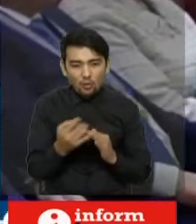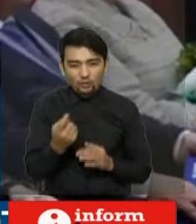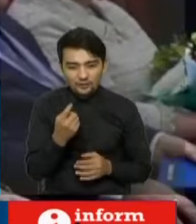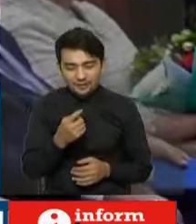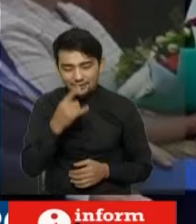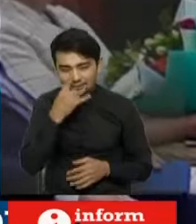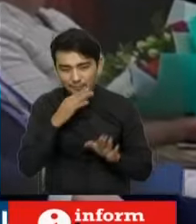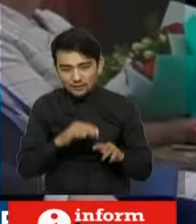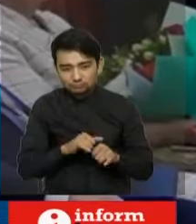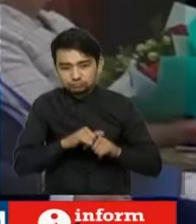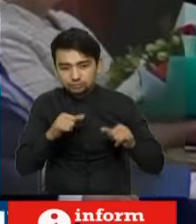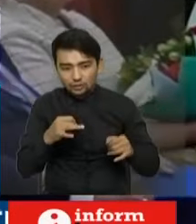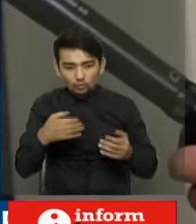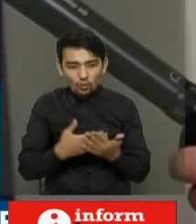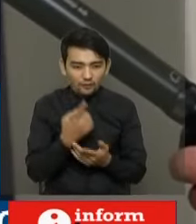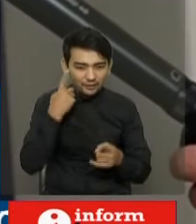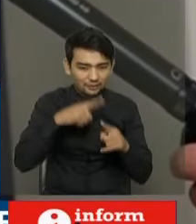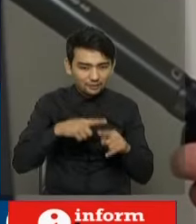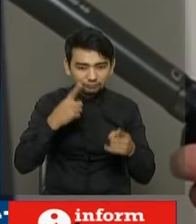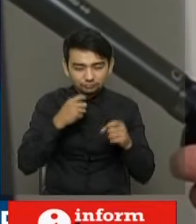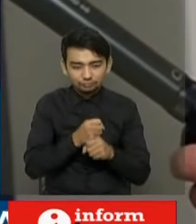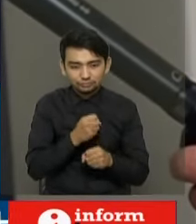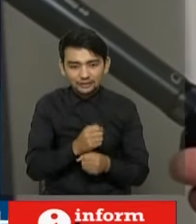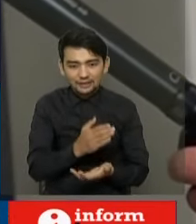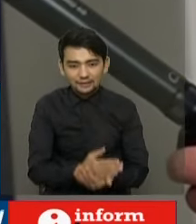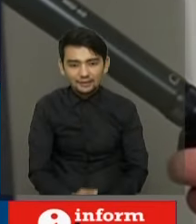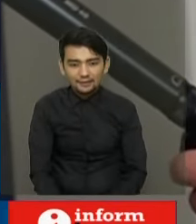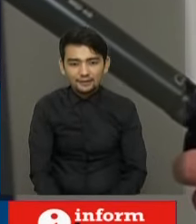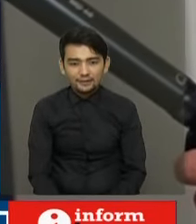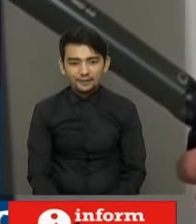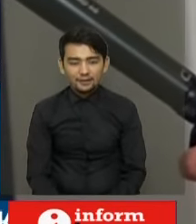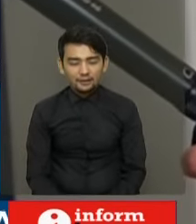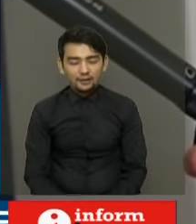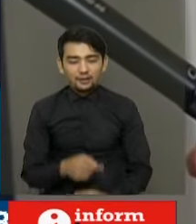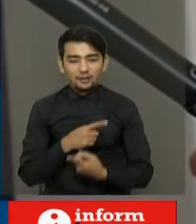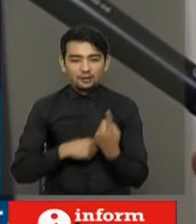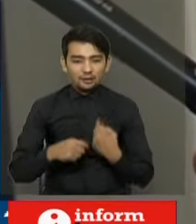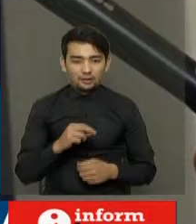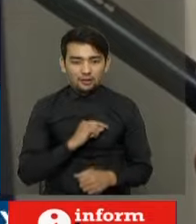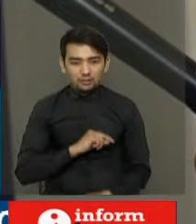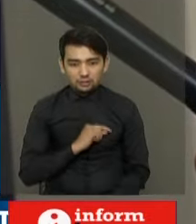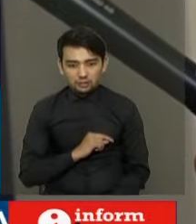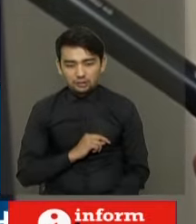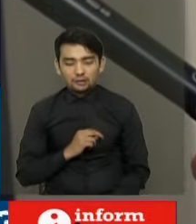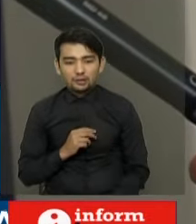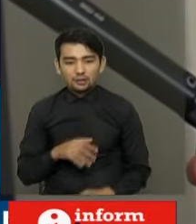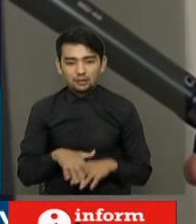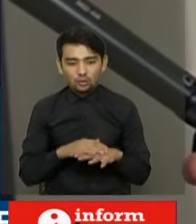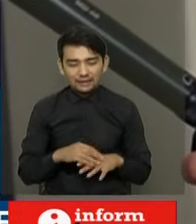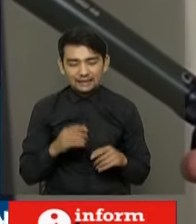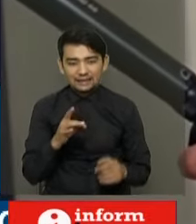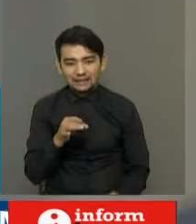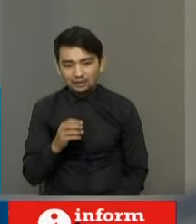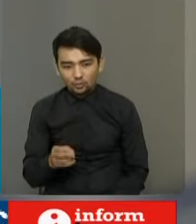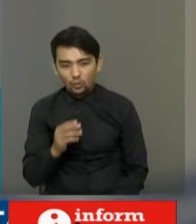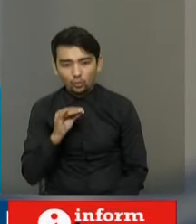и внедрению новейших технологий. Мы работаем, вышли на международный рынок. Мы работаем с Японией, работаем